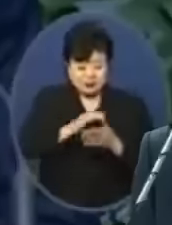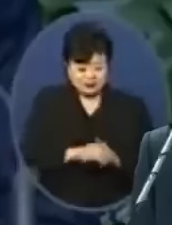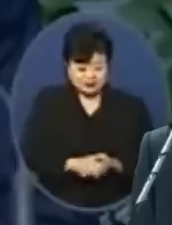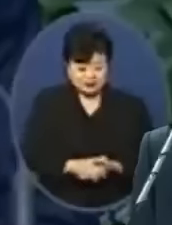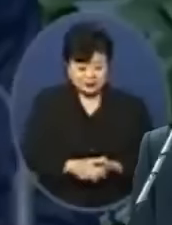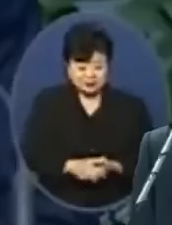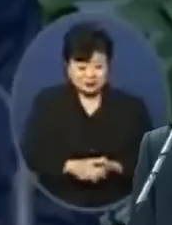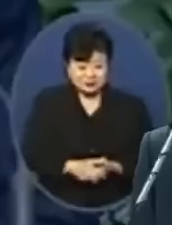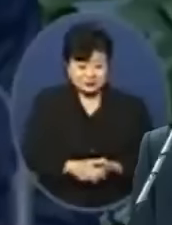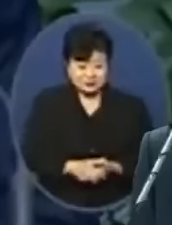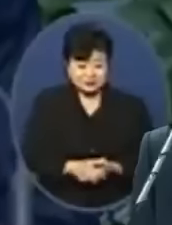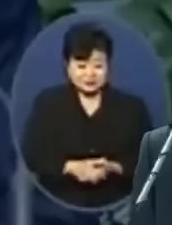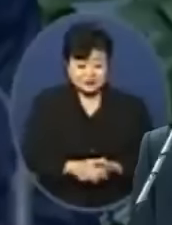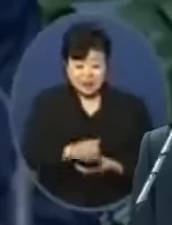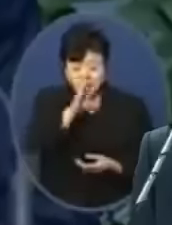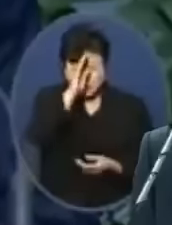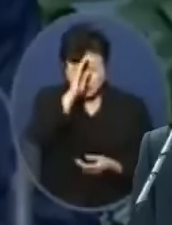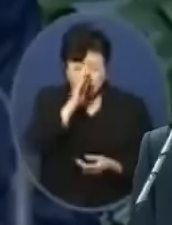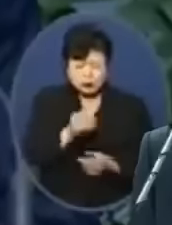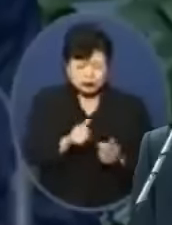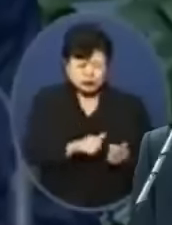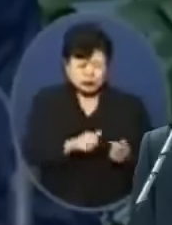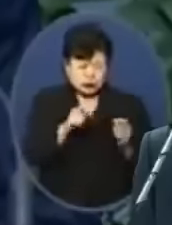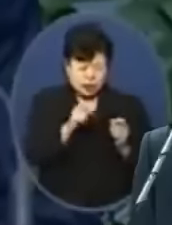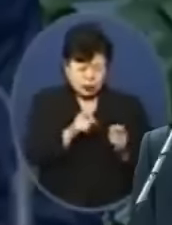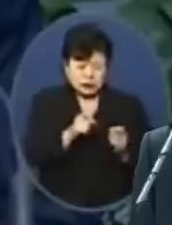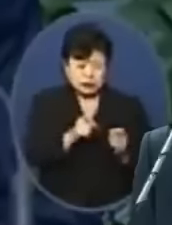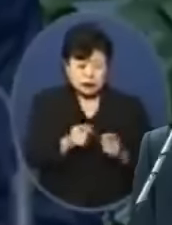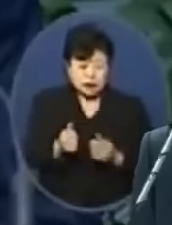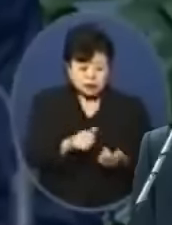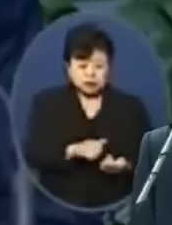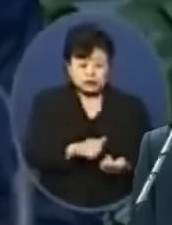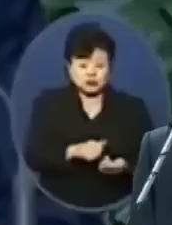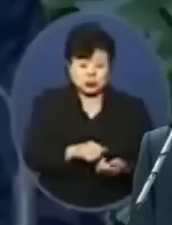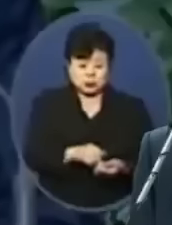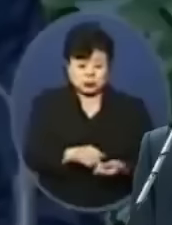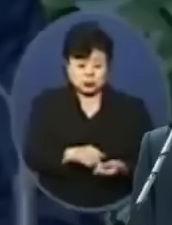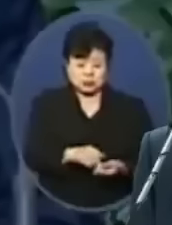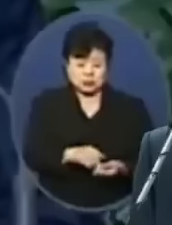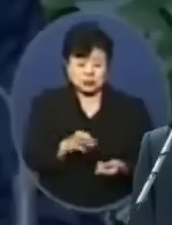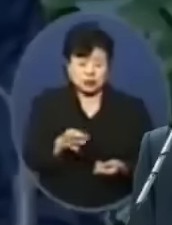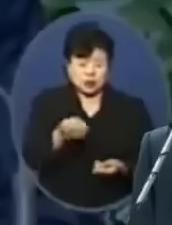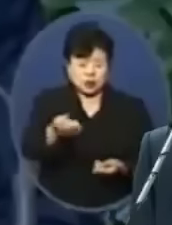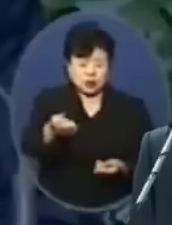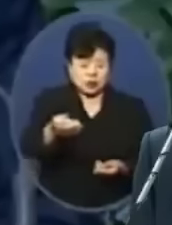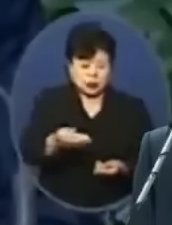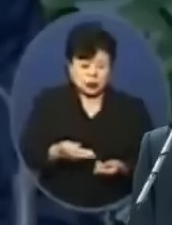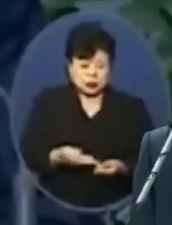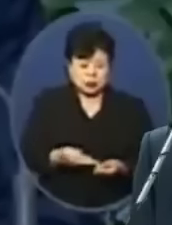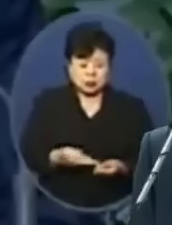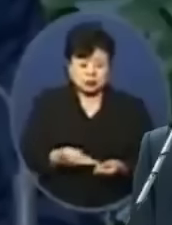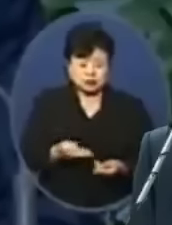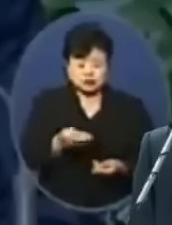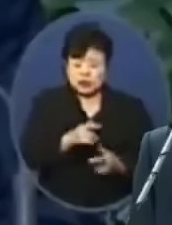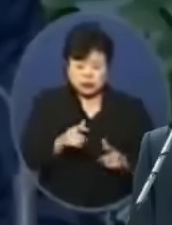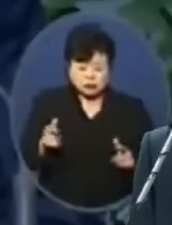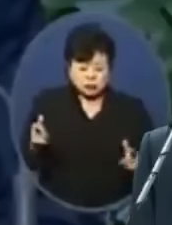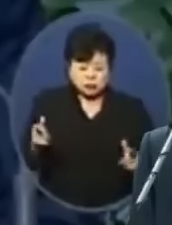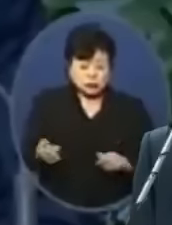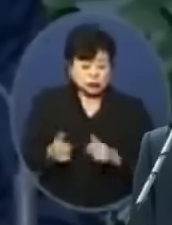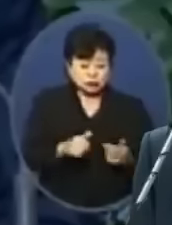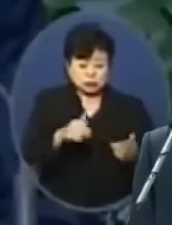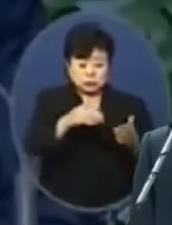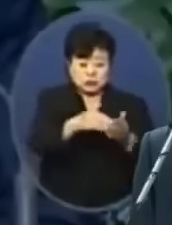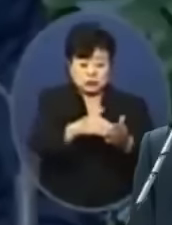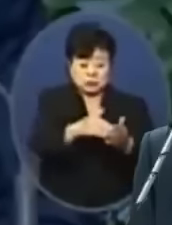아, 병이 들어서 죽게 됐는데 죽으면서도 한 푼 교회를 위해서 유언을 안 하고